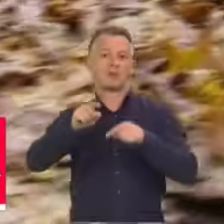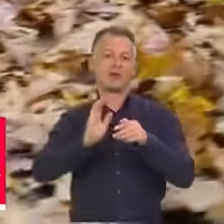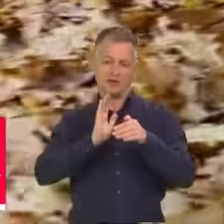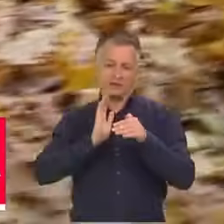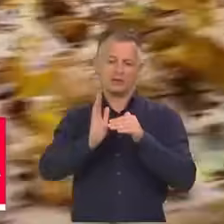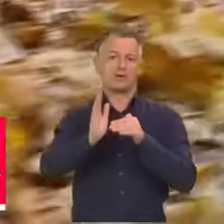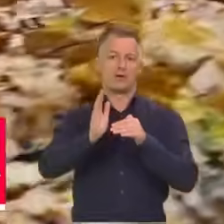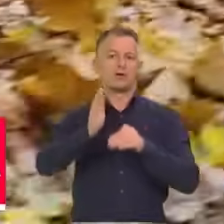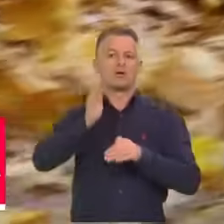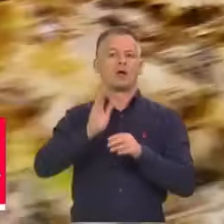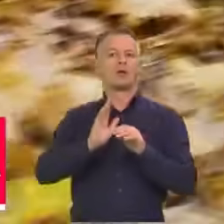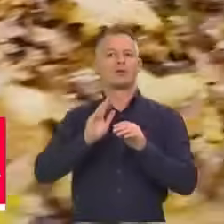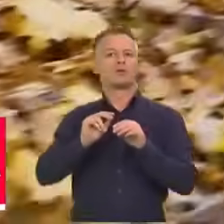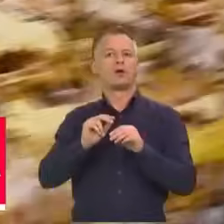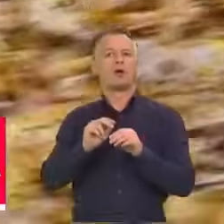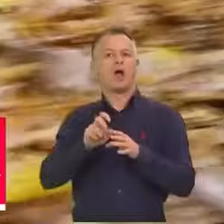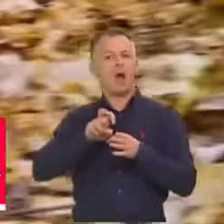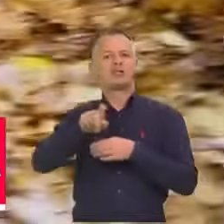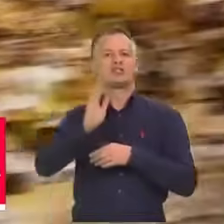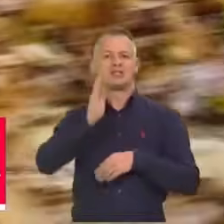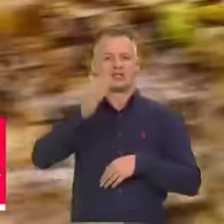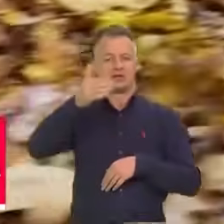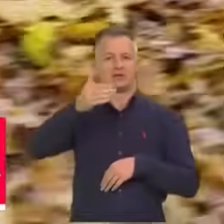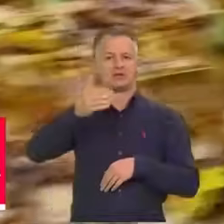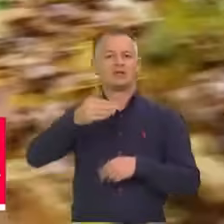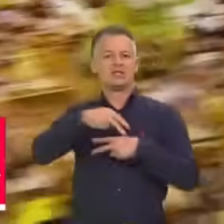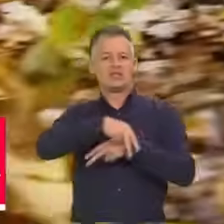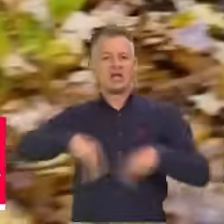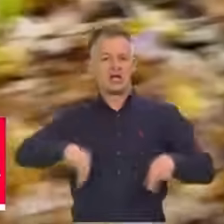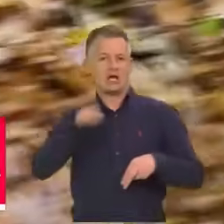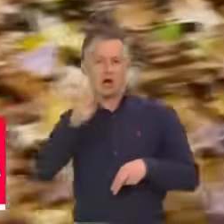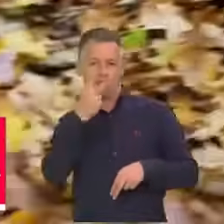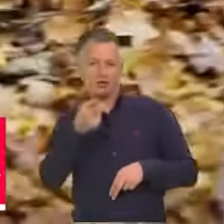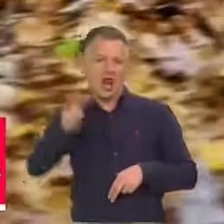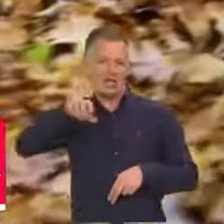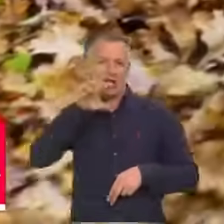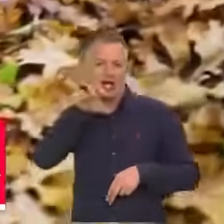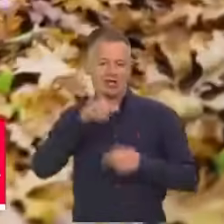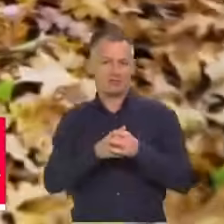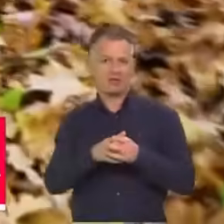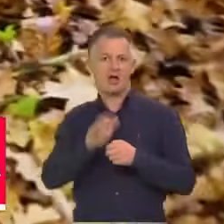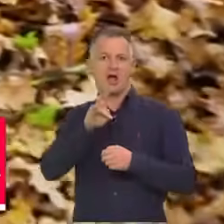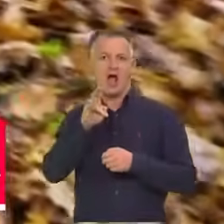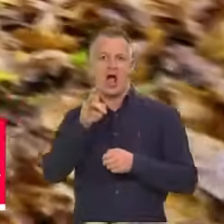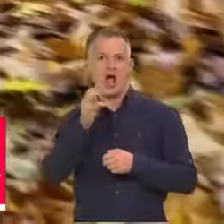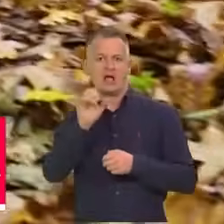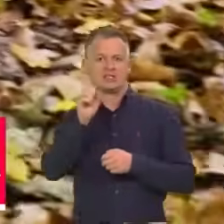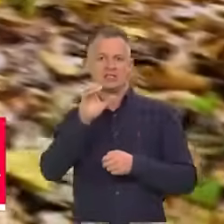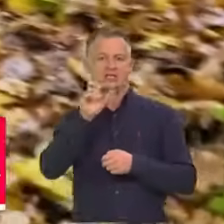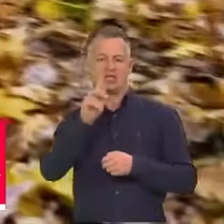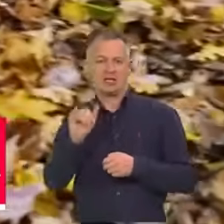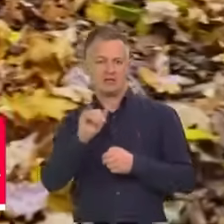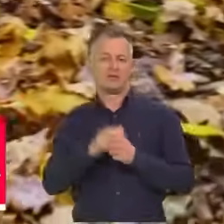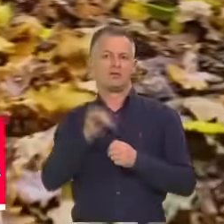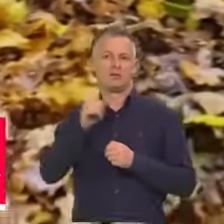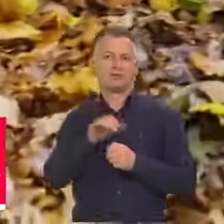dreptul unei terase din zona centrală a Aradului. Acolo a văzut un alt câine, un husky, și l-a atacat. Stăpânii